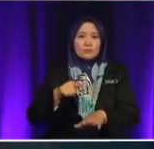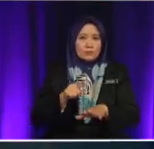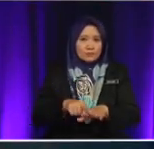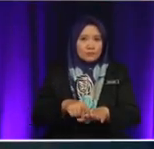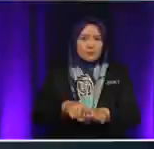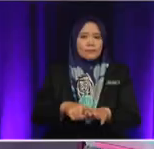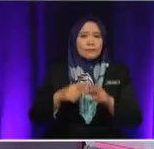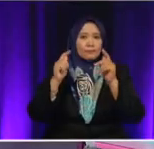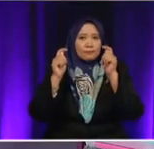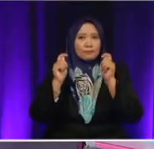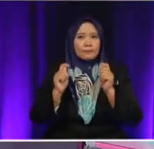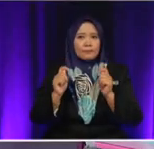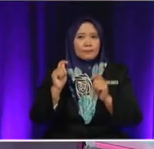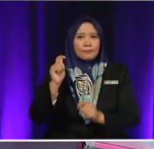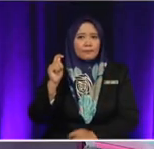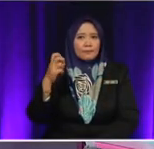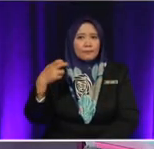pembentukan usahawan,